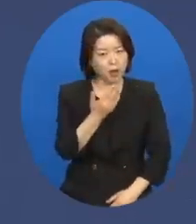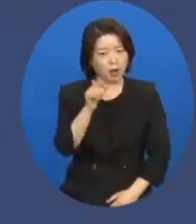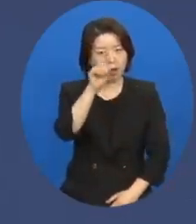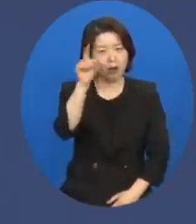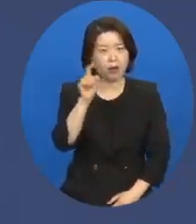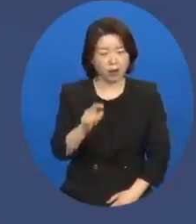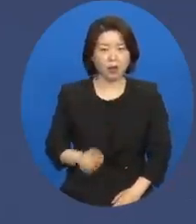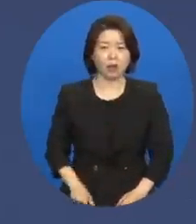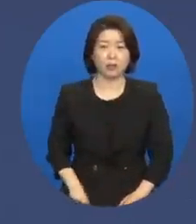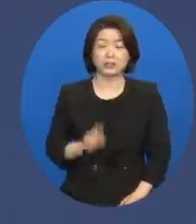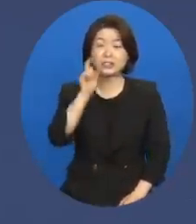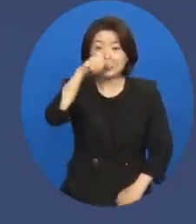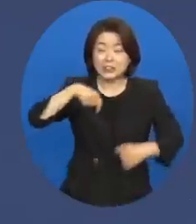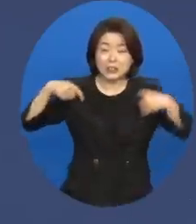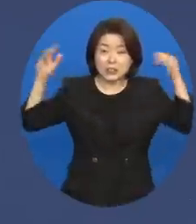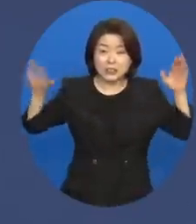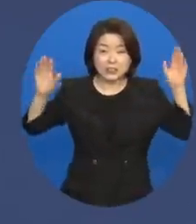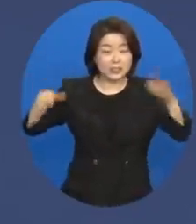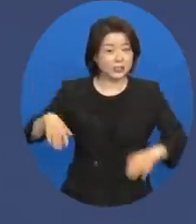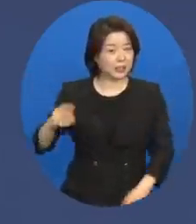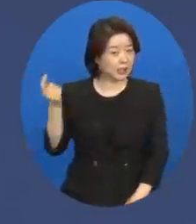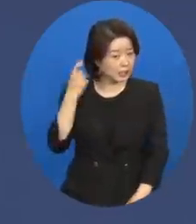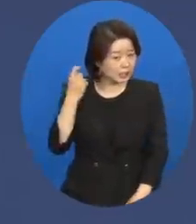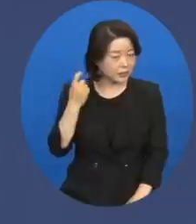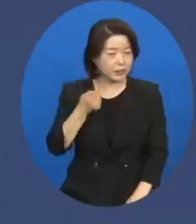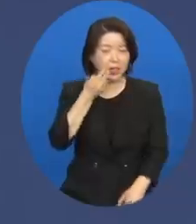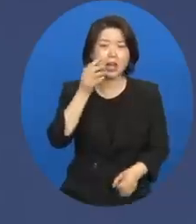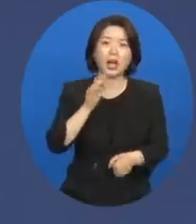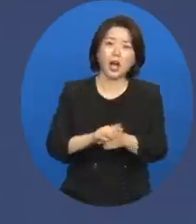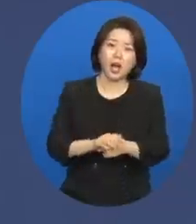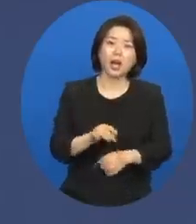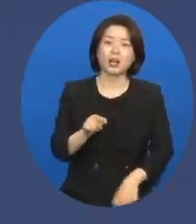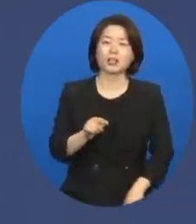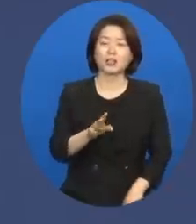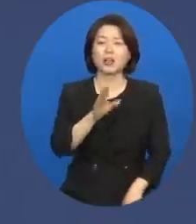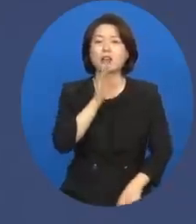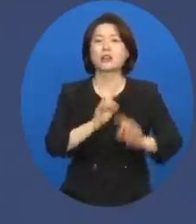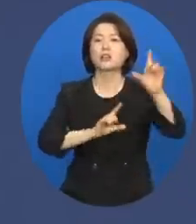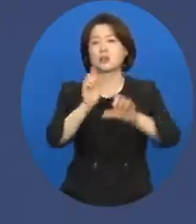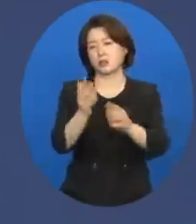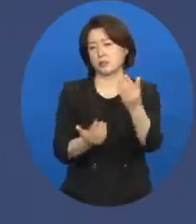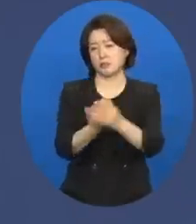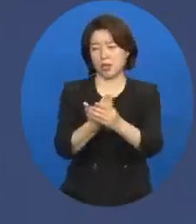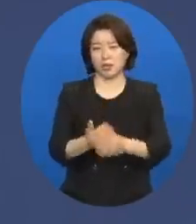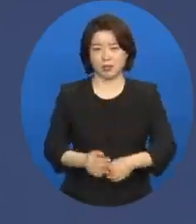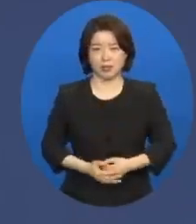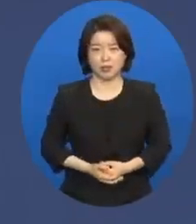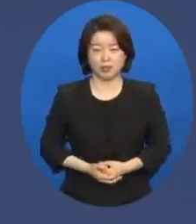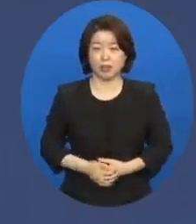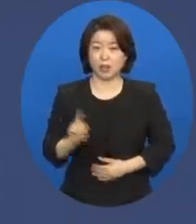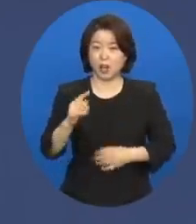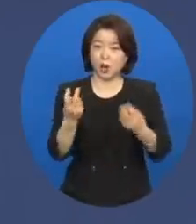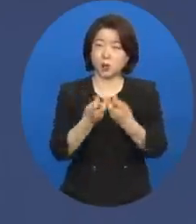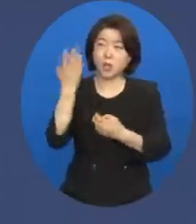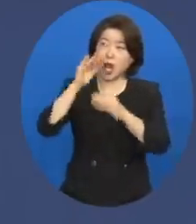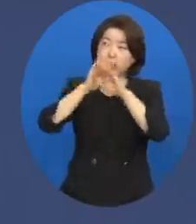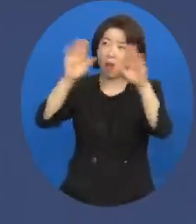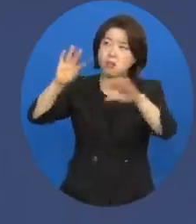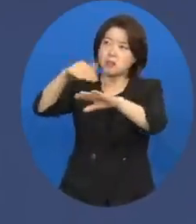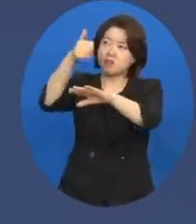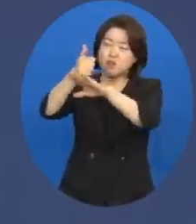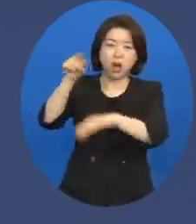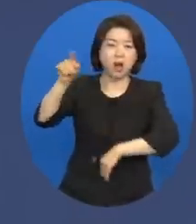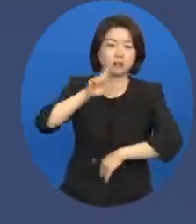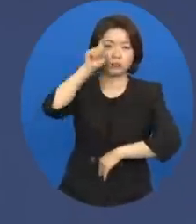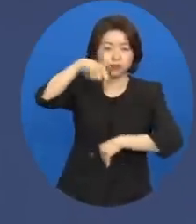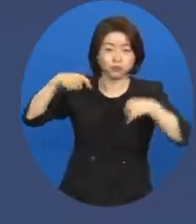이 독수리의 이야기를 들으면서 어처구니 없지만 그러나 그 현실입니다. 어떻게 하늘의 왕자가